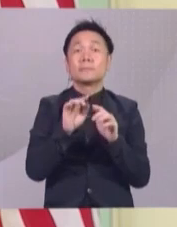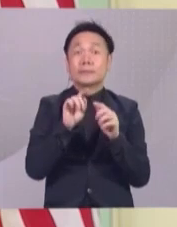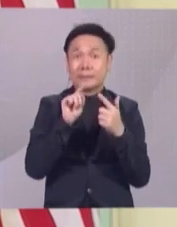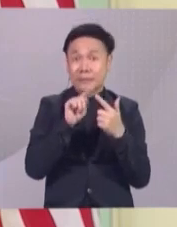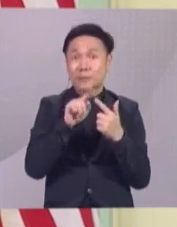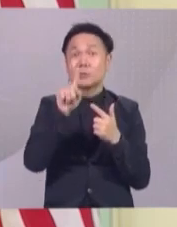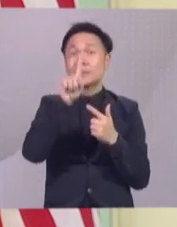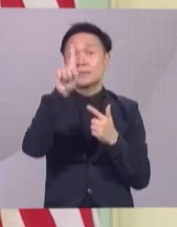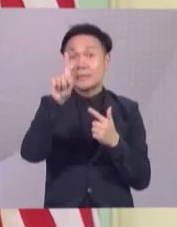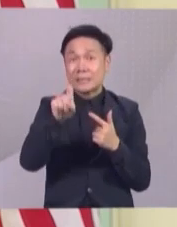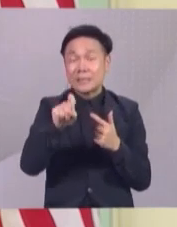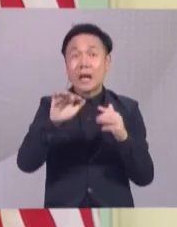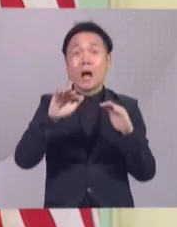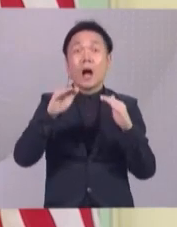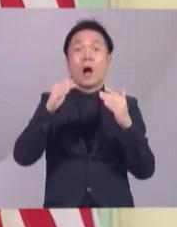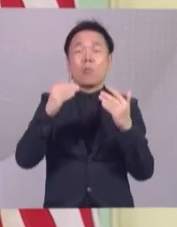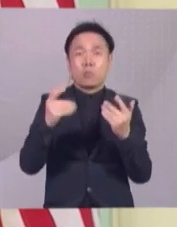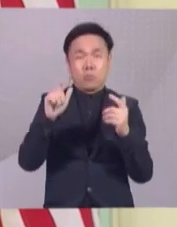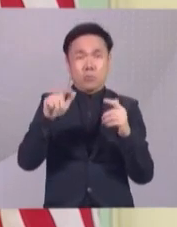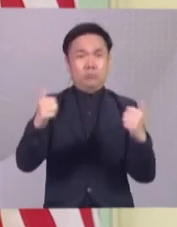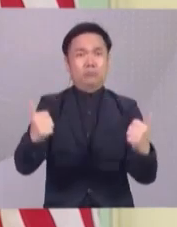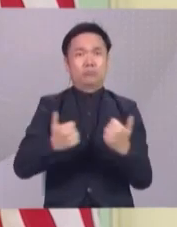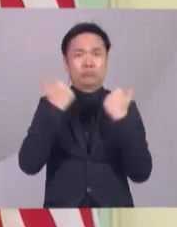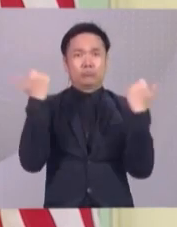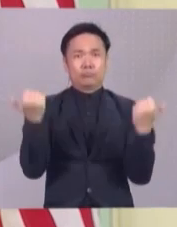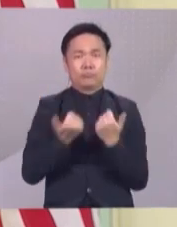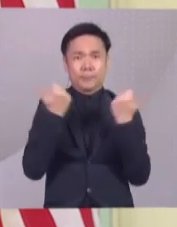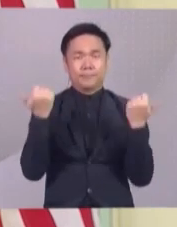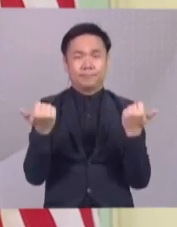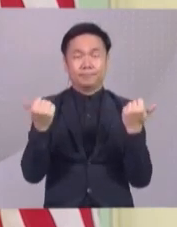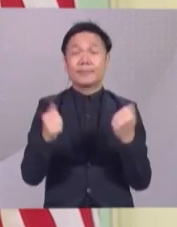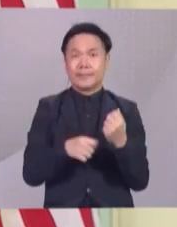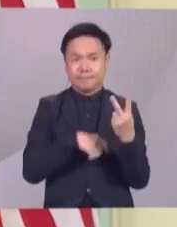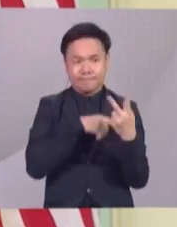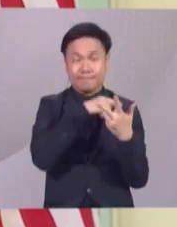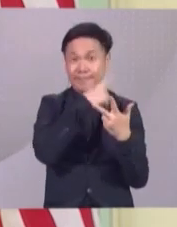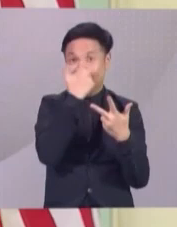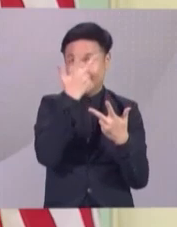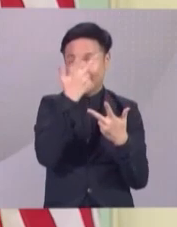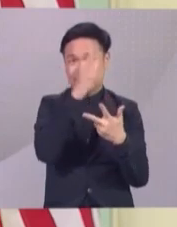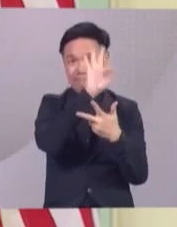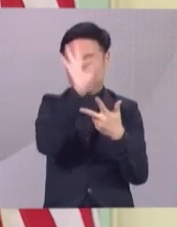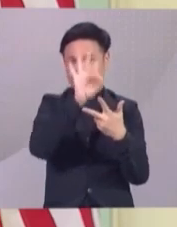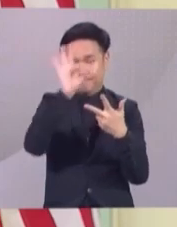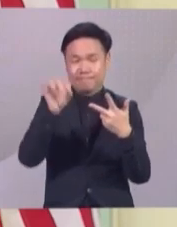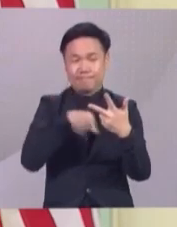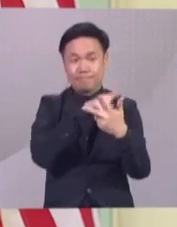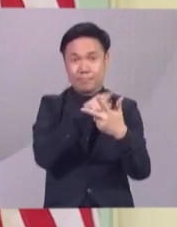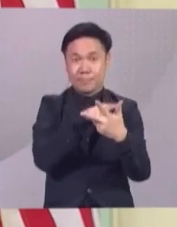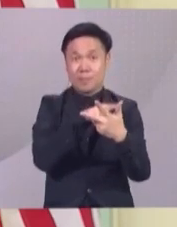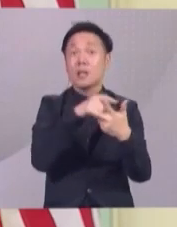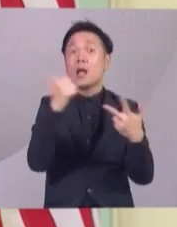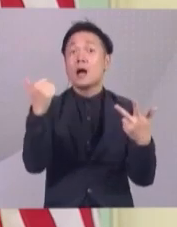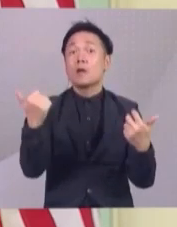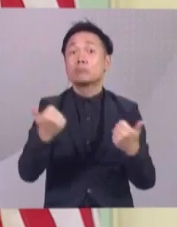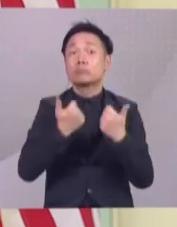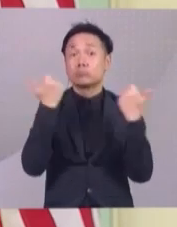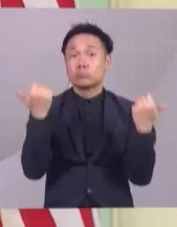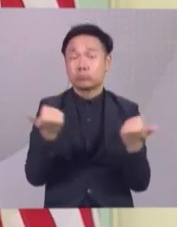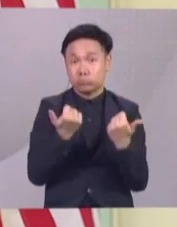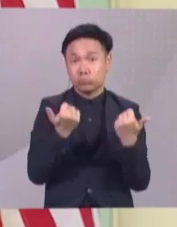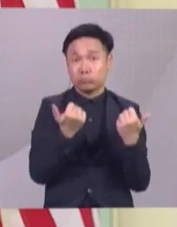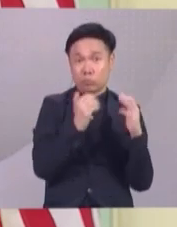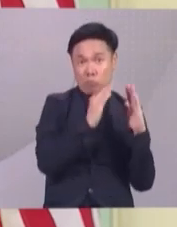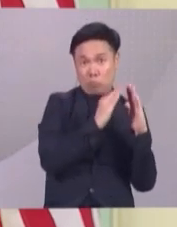nanti. Ada tiga soalan yang dikeluarkan. Yang pertama, sama ada mereka ingin berhari raya di